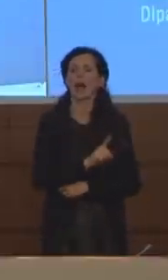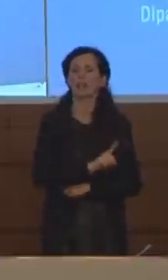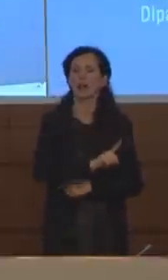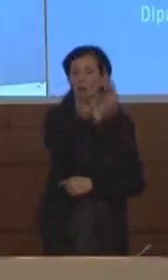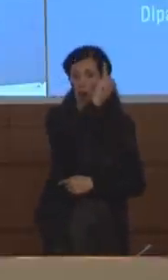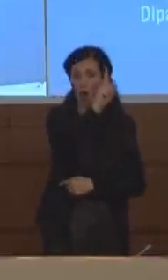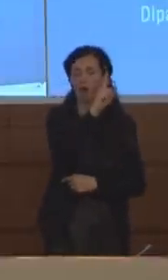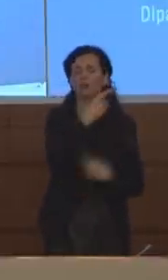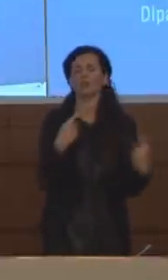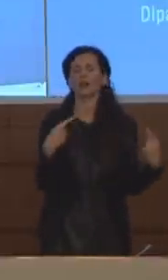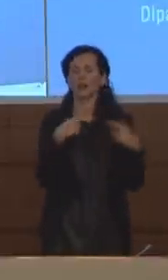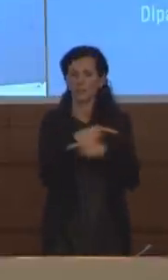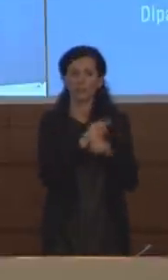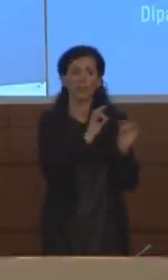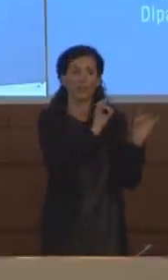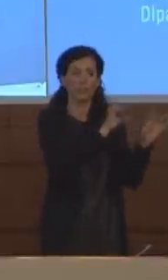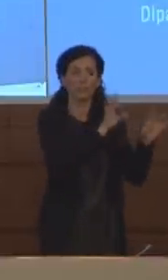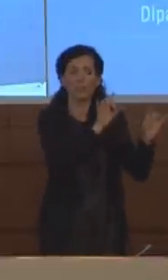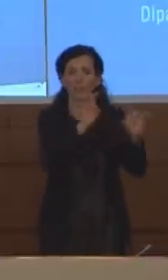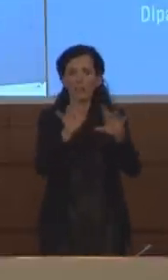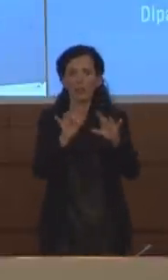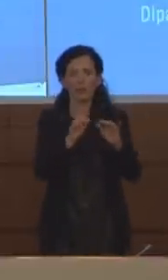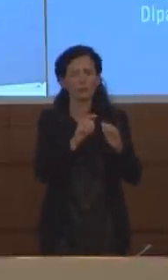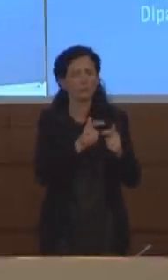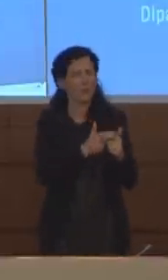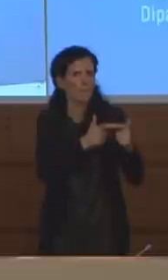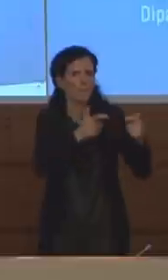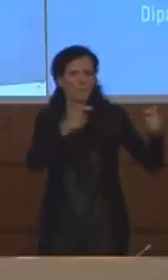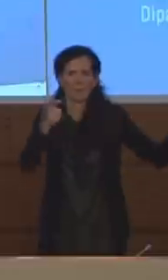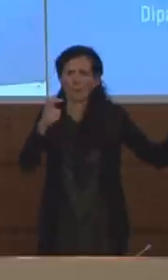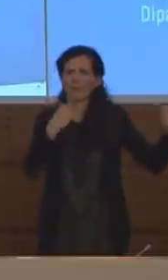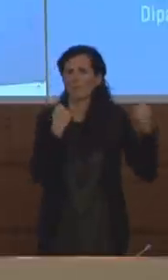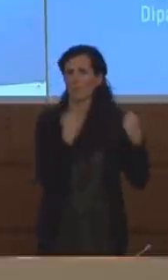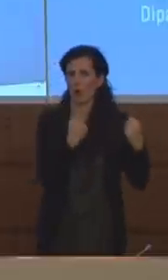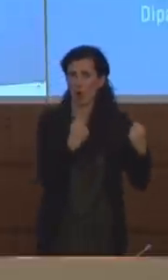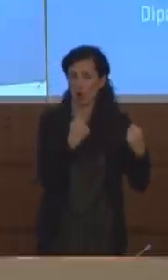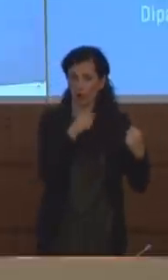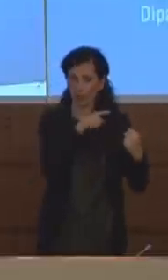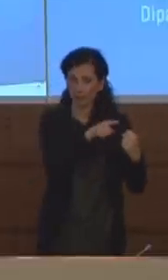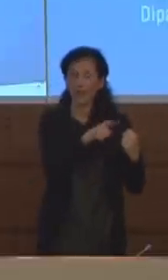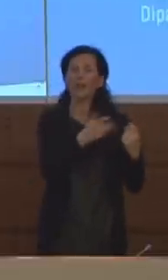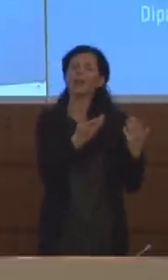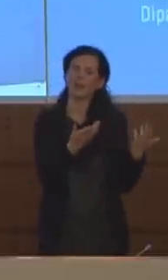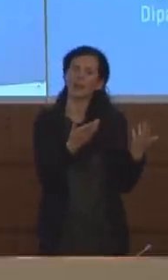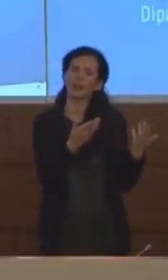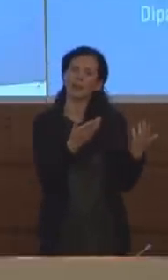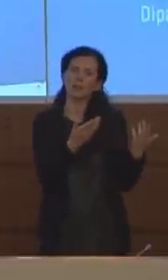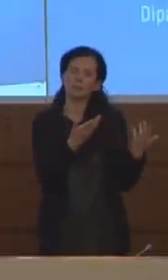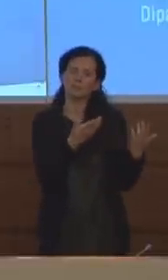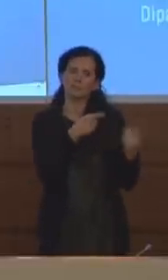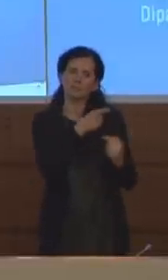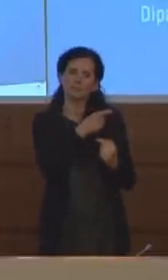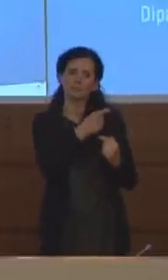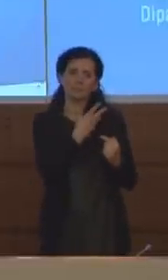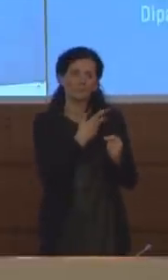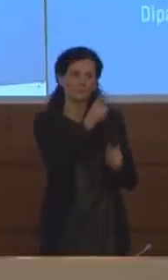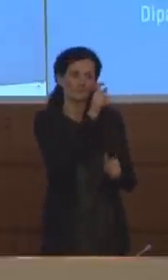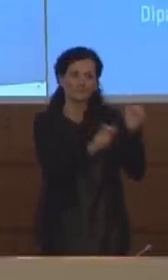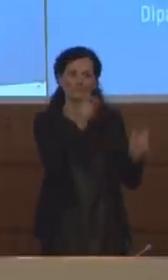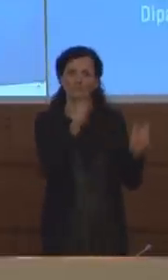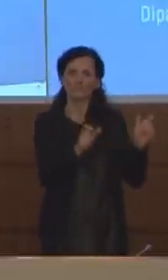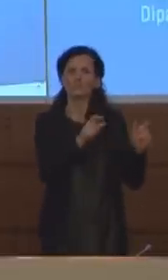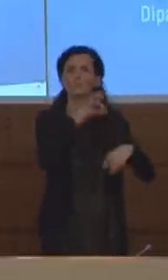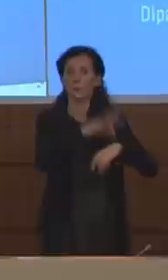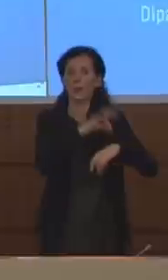l'assicurazione è stata molto elevata e che di fatto sono giustificano la gran parte sostanzialmente i casi che quotidianamente